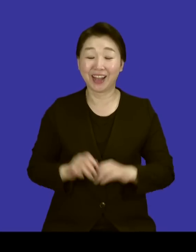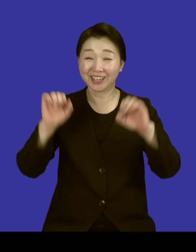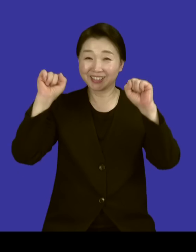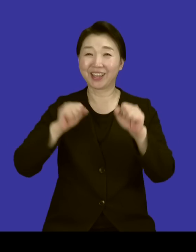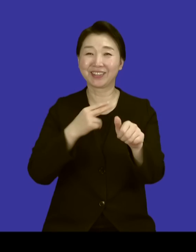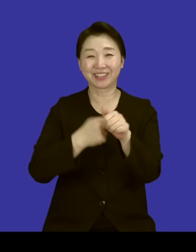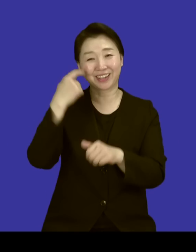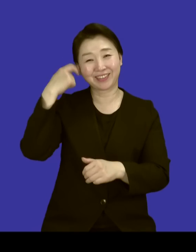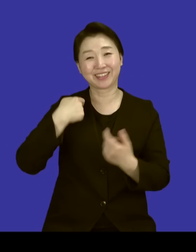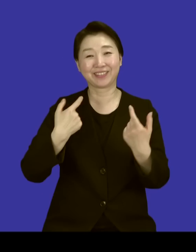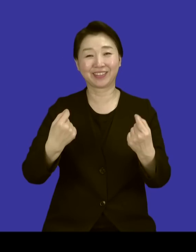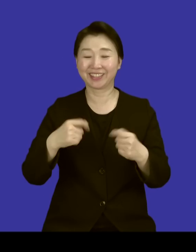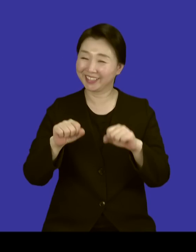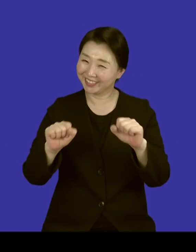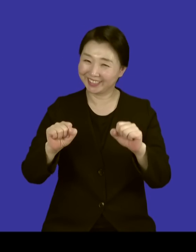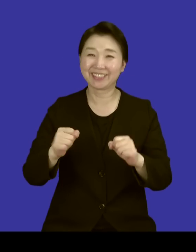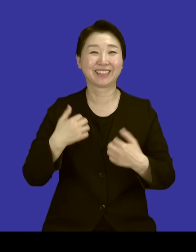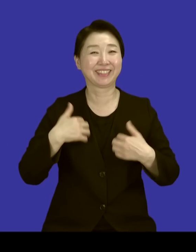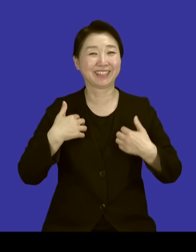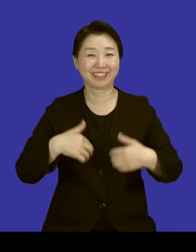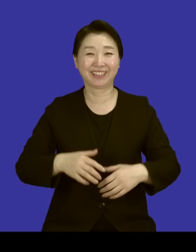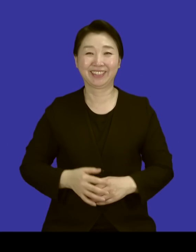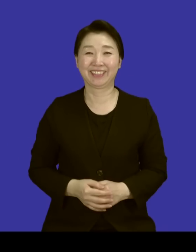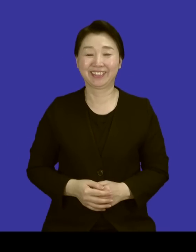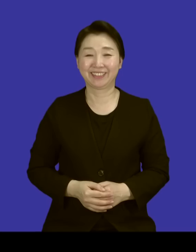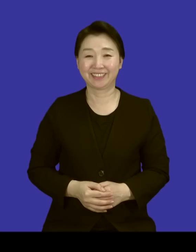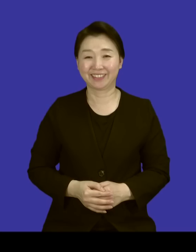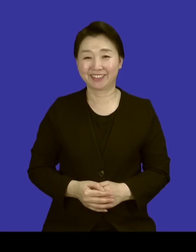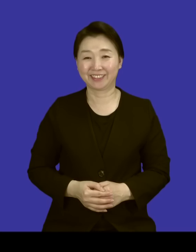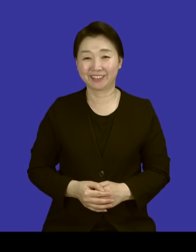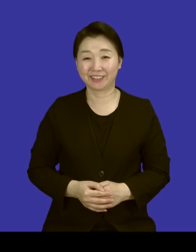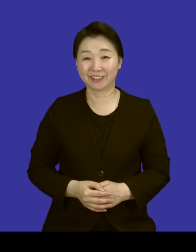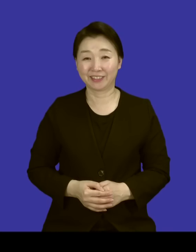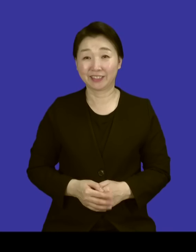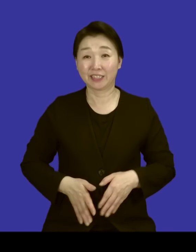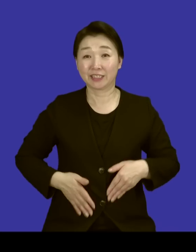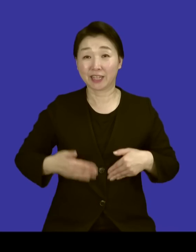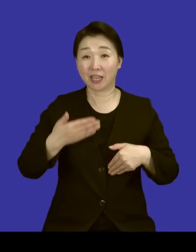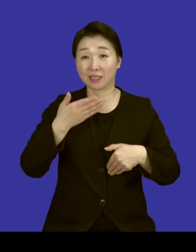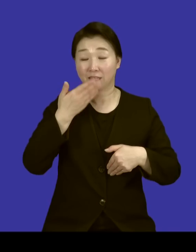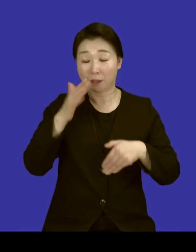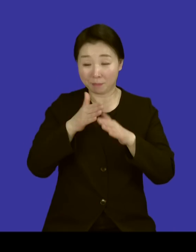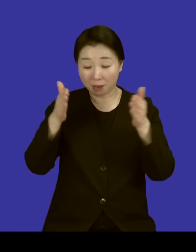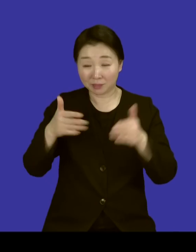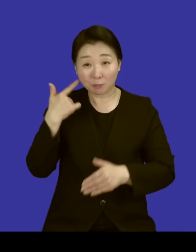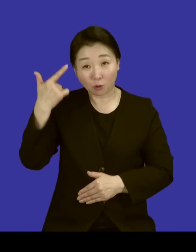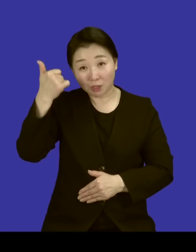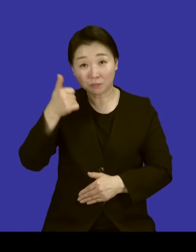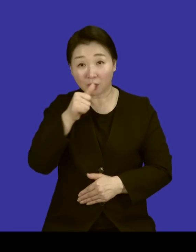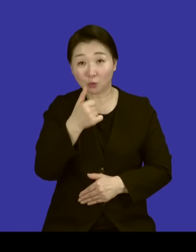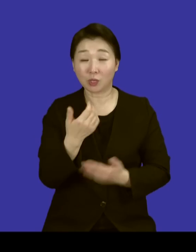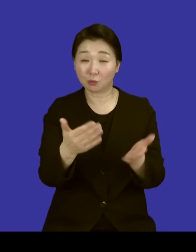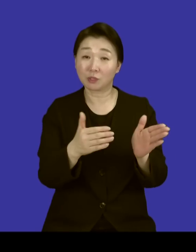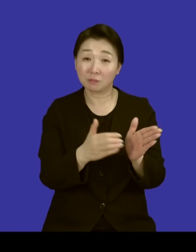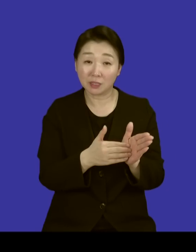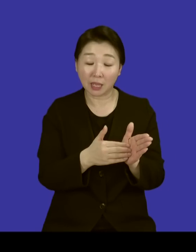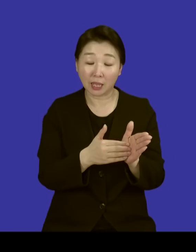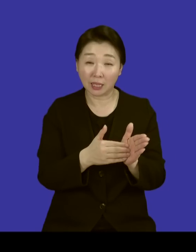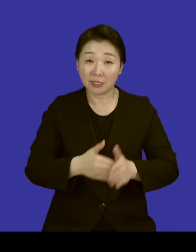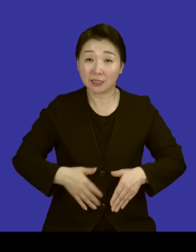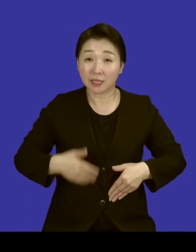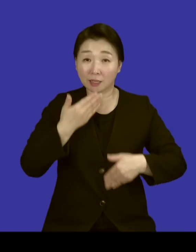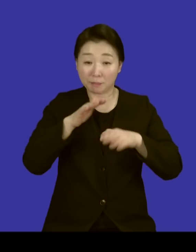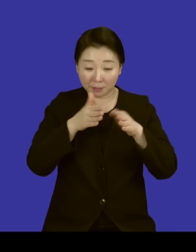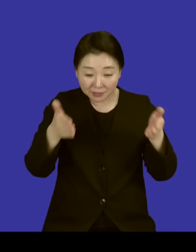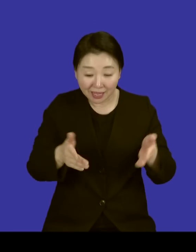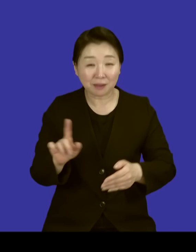느낌이시죠? 안녕하세요. 목사님 반갑습니다. 네. 저희가 따뜻한 밥상 목사님이라고 소개해 올렸는데 따뜻한 밥상은 정확히 어떤